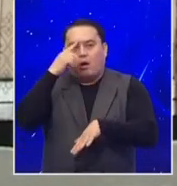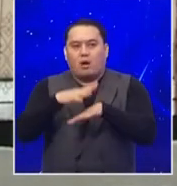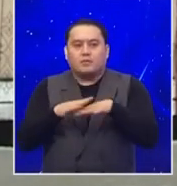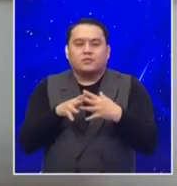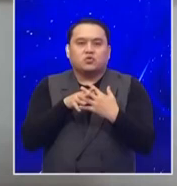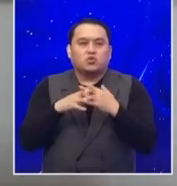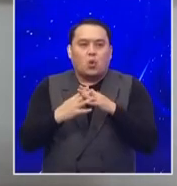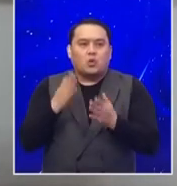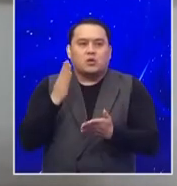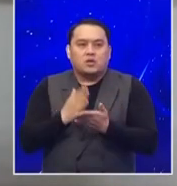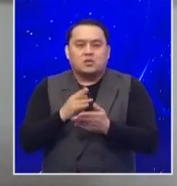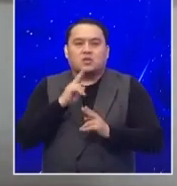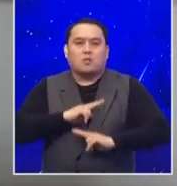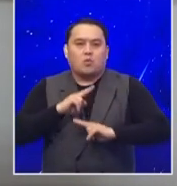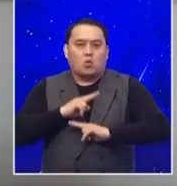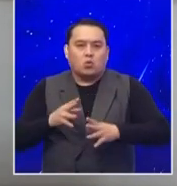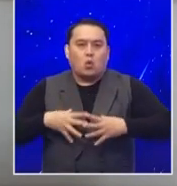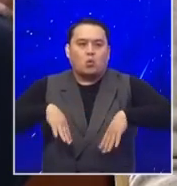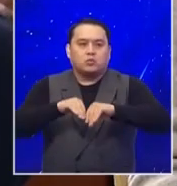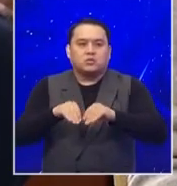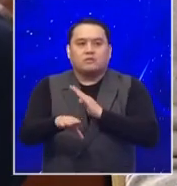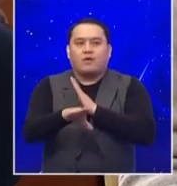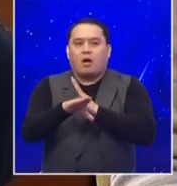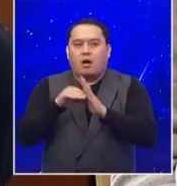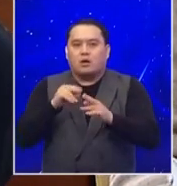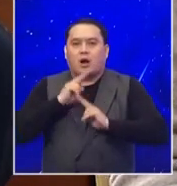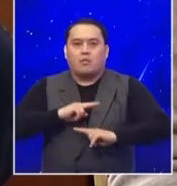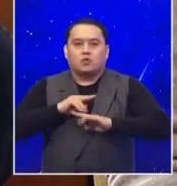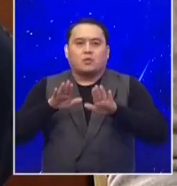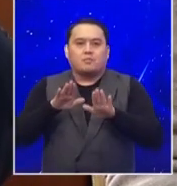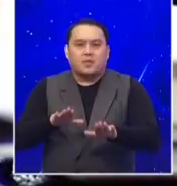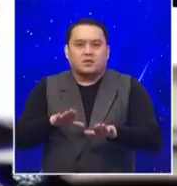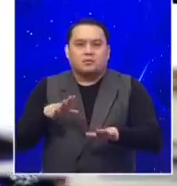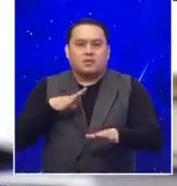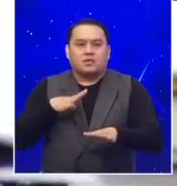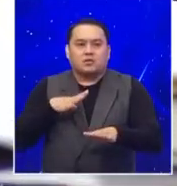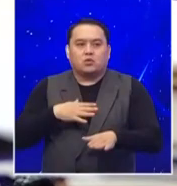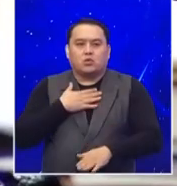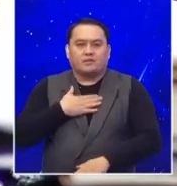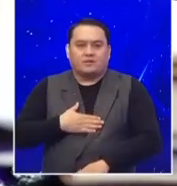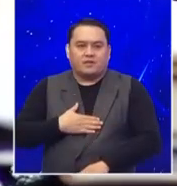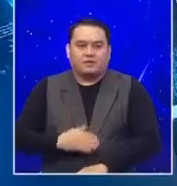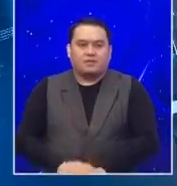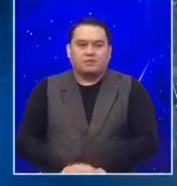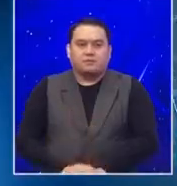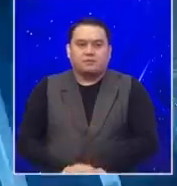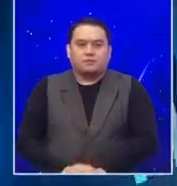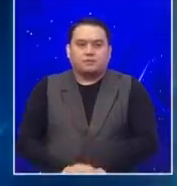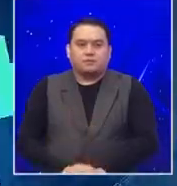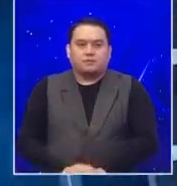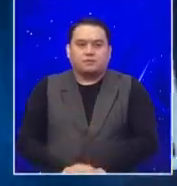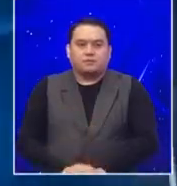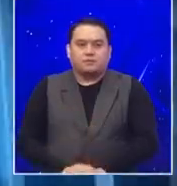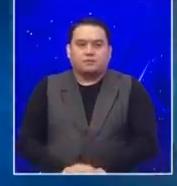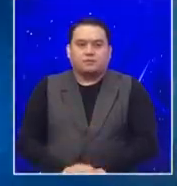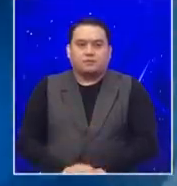сельского округа есть над чем работать. Общим голосованием жителей работа местного главы была признана удовлетворительной. Гульмира